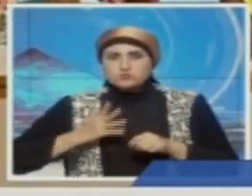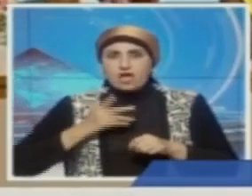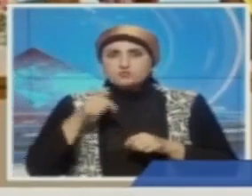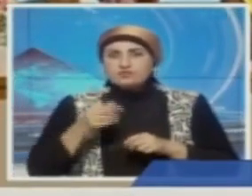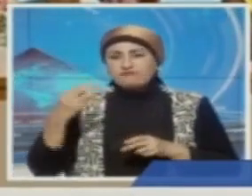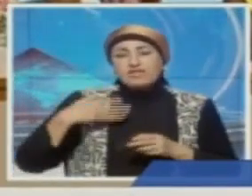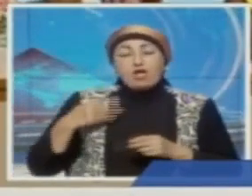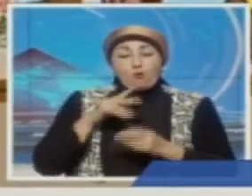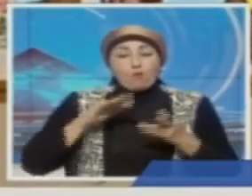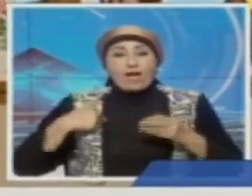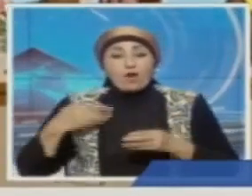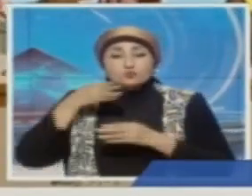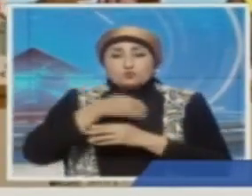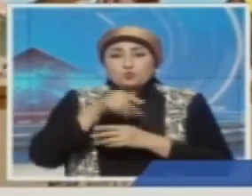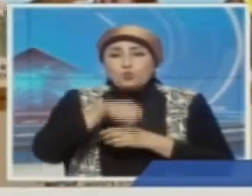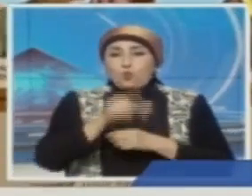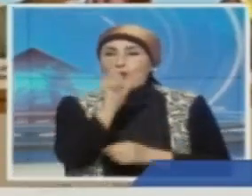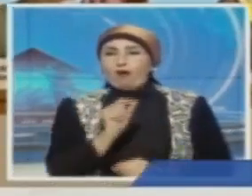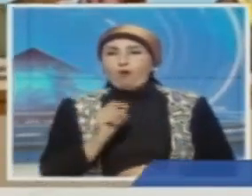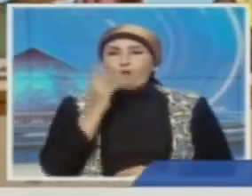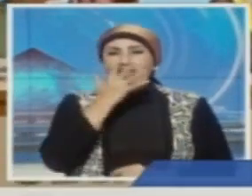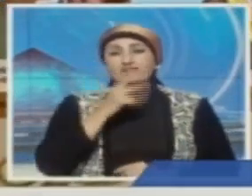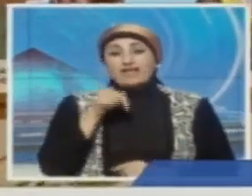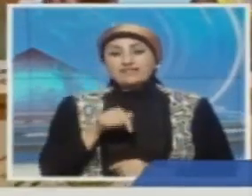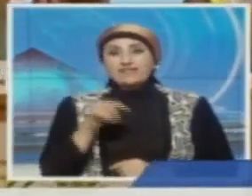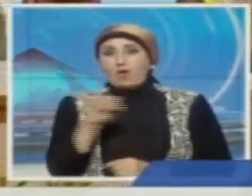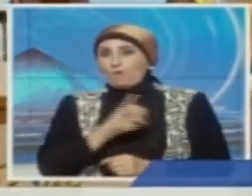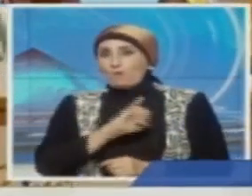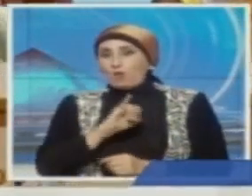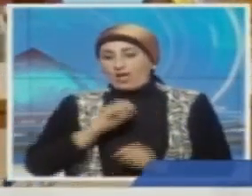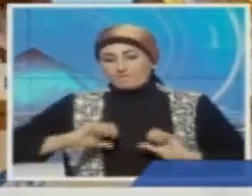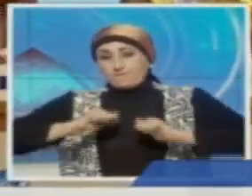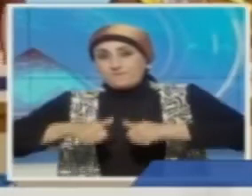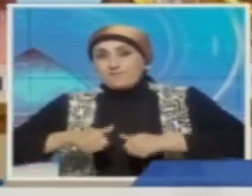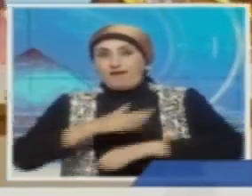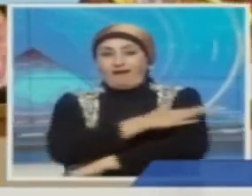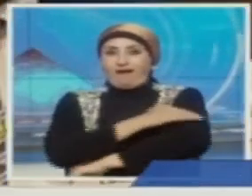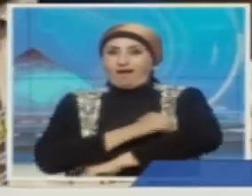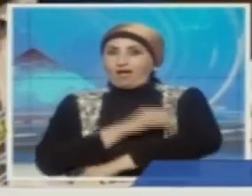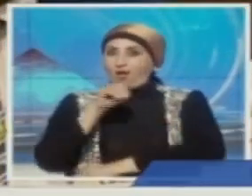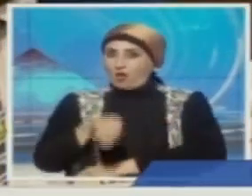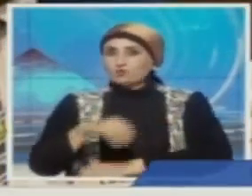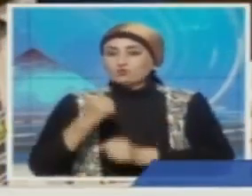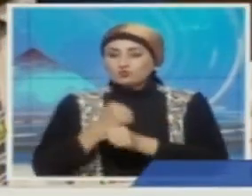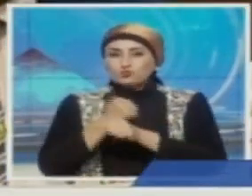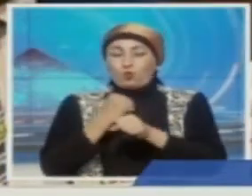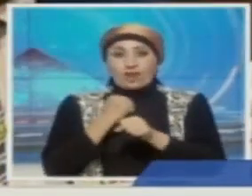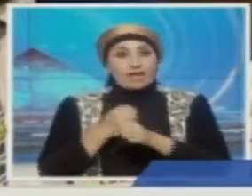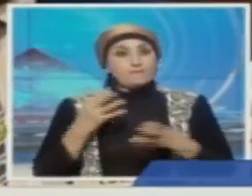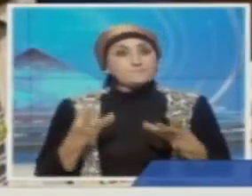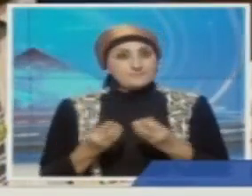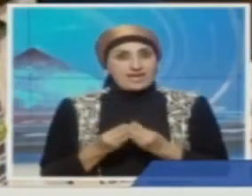للقاره الافريقيه، وبالتالي اصبح الاهتمام ضروريا ووجوبيا وحتميا لهذه